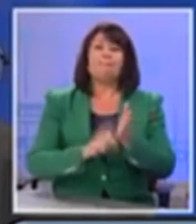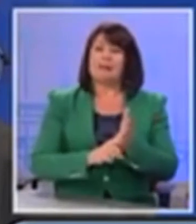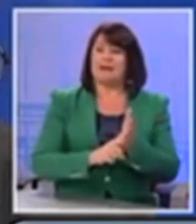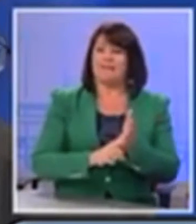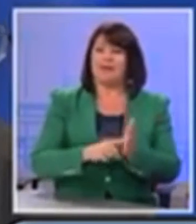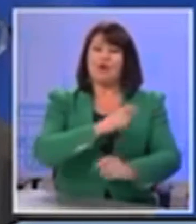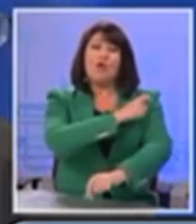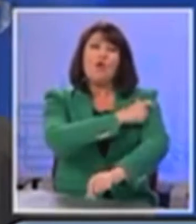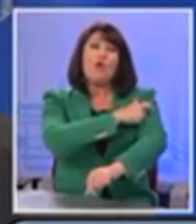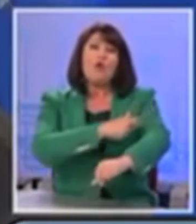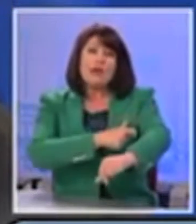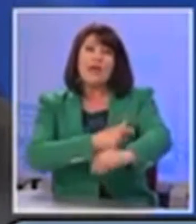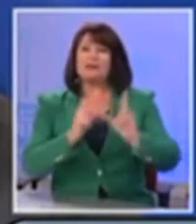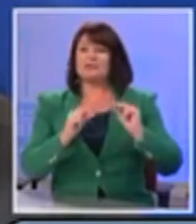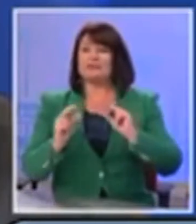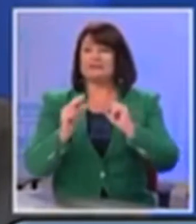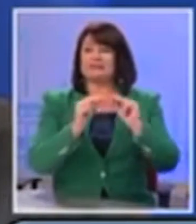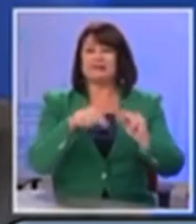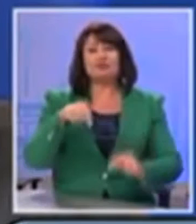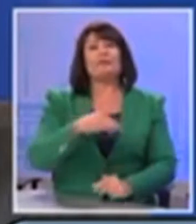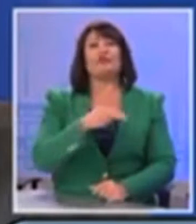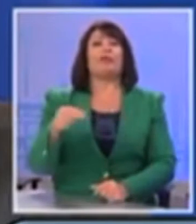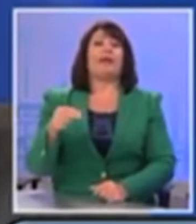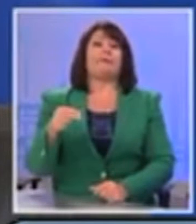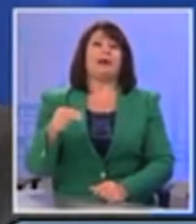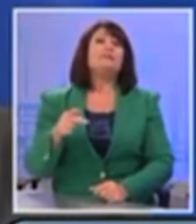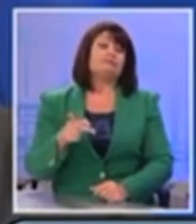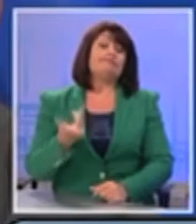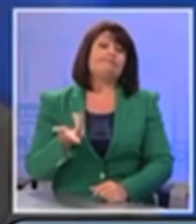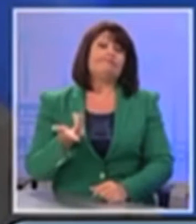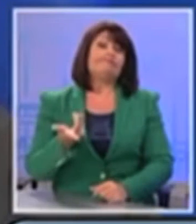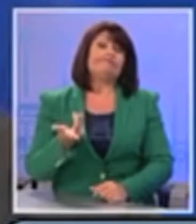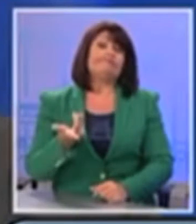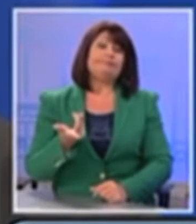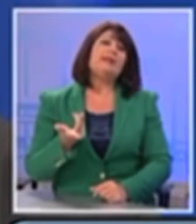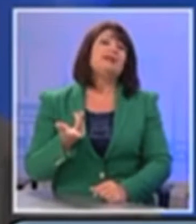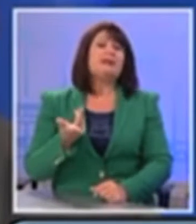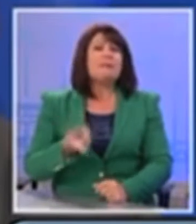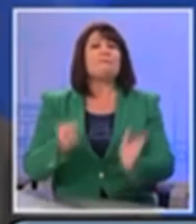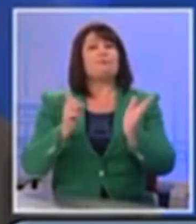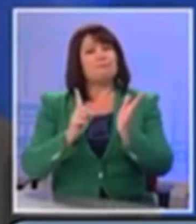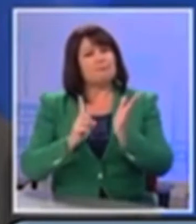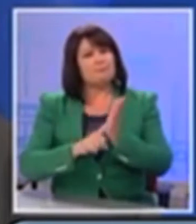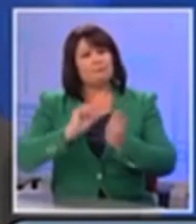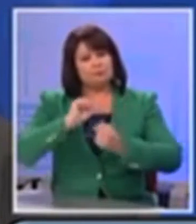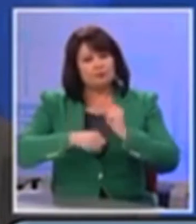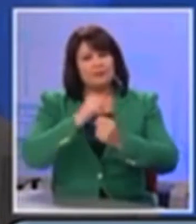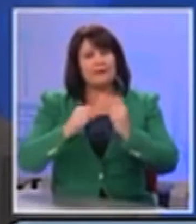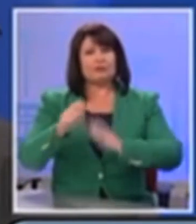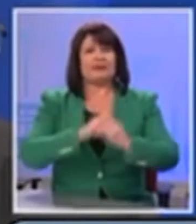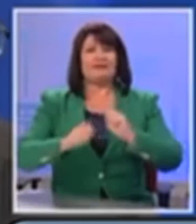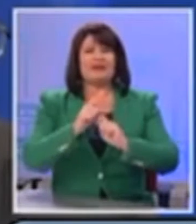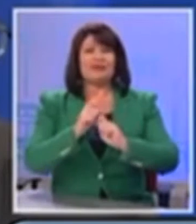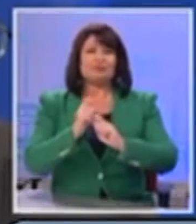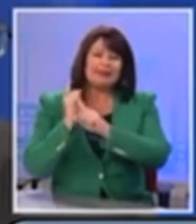l'élaboration, une tentative d'élaboration de mise en place d'une structure adéquate pour gérer les